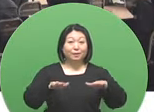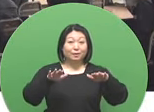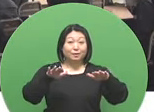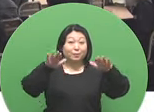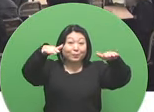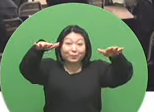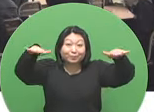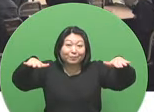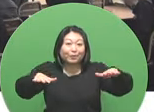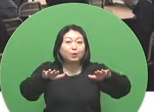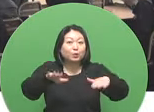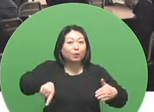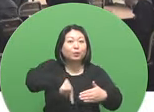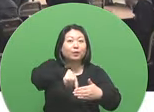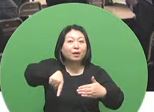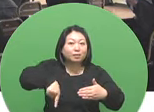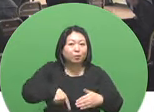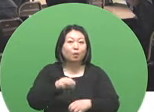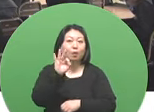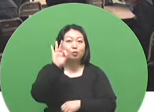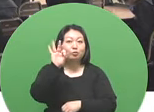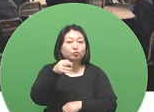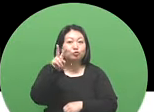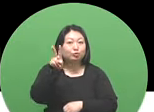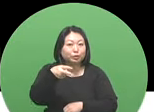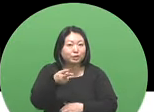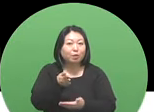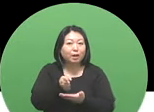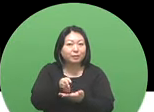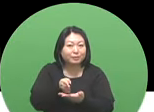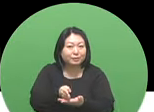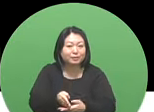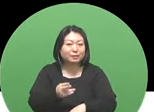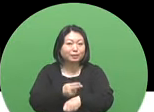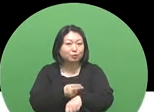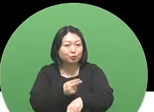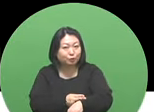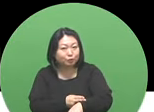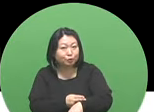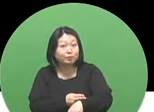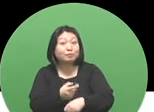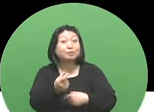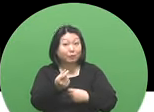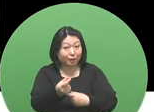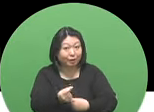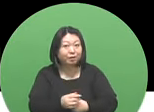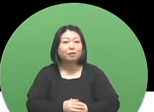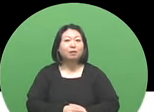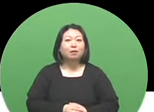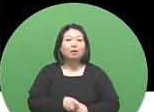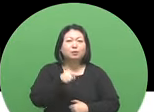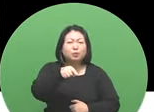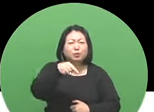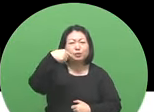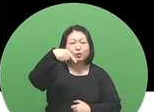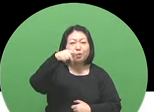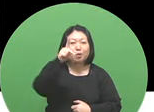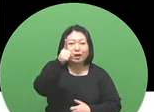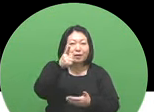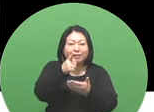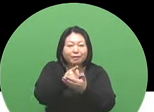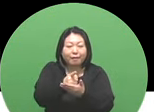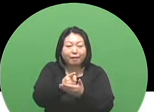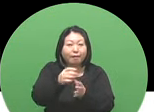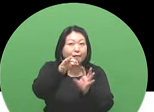今日はずっと物理の話とかね、実験の話、技術の話みたいな感じになったので、そういう評価だけ